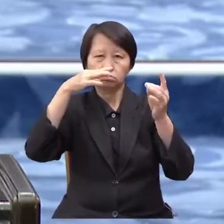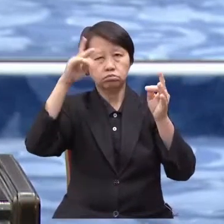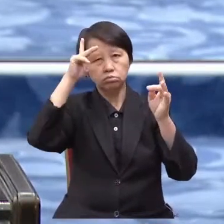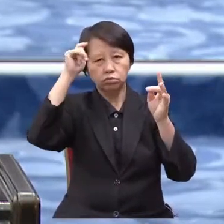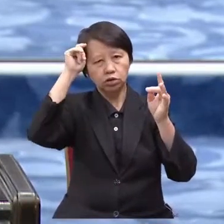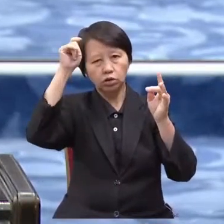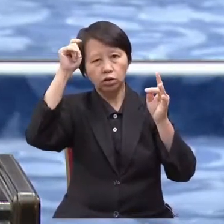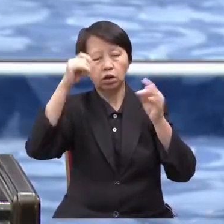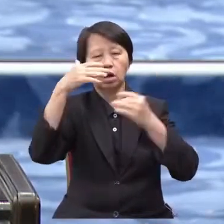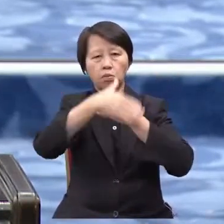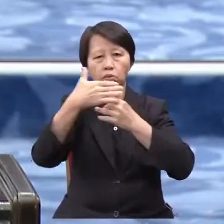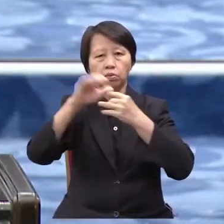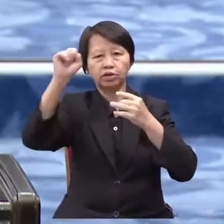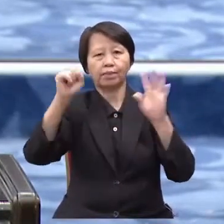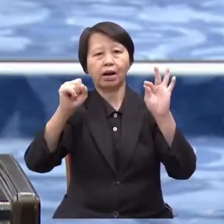dan